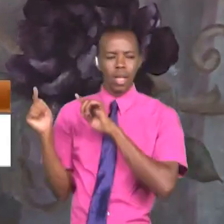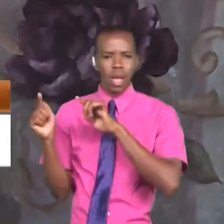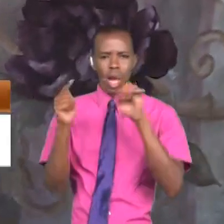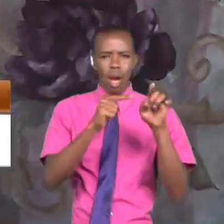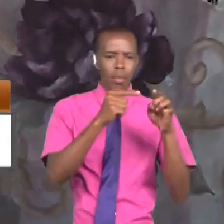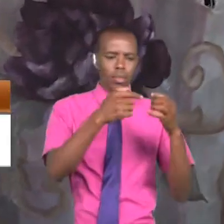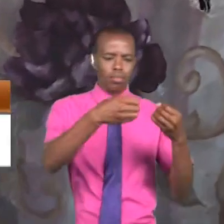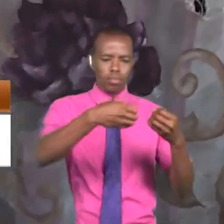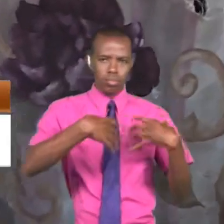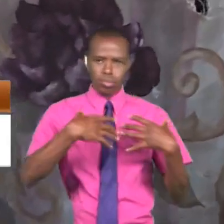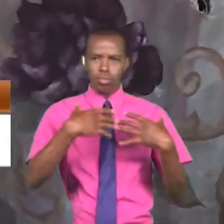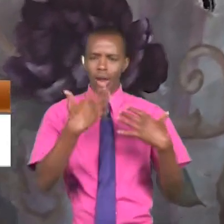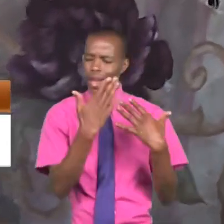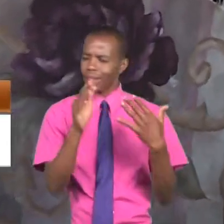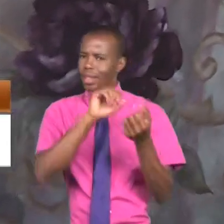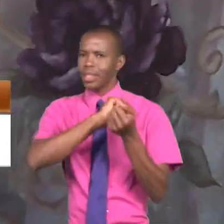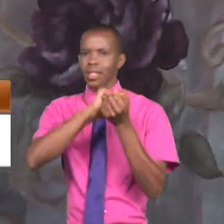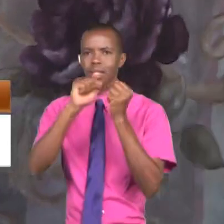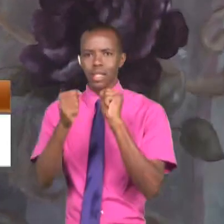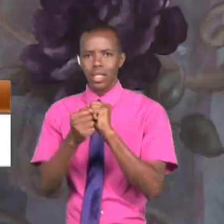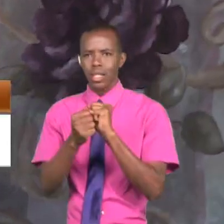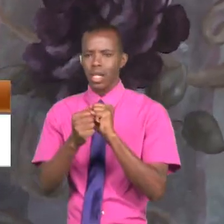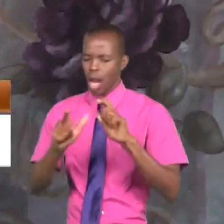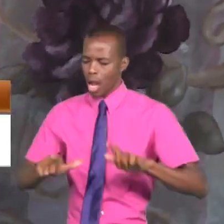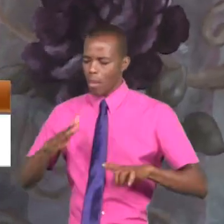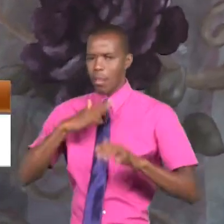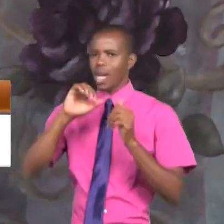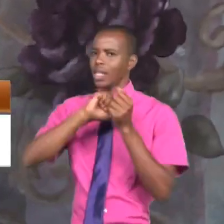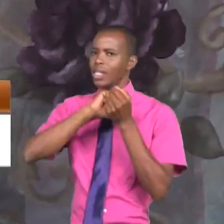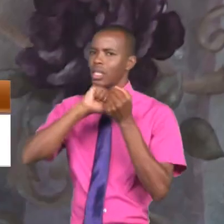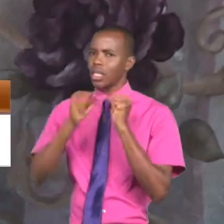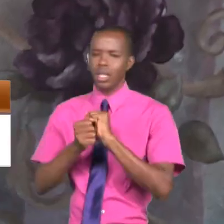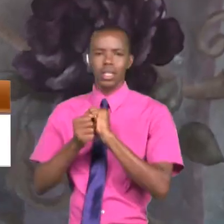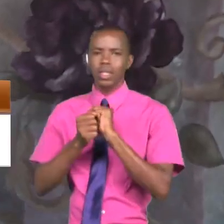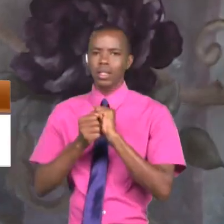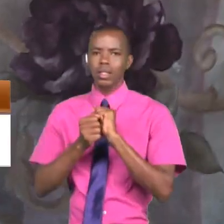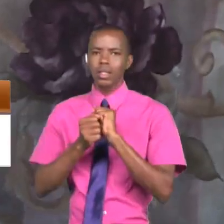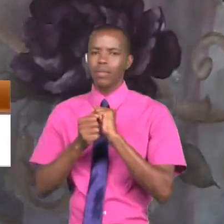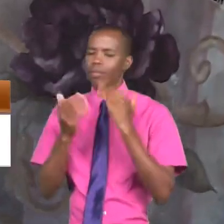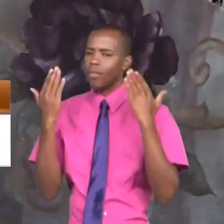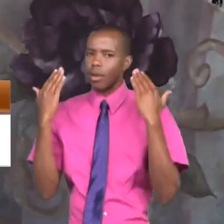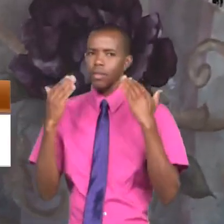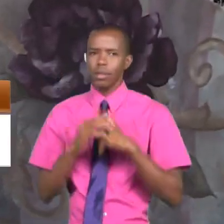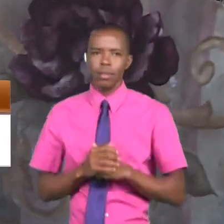like vitu zili change. Hapo tu life yangu ili changing kabisa kabisa kabisa.